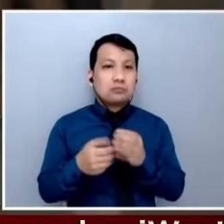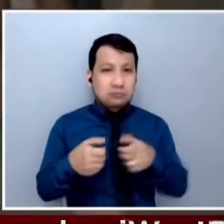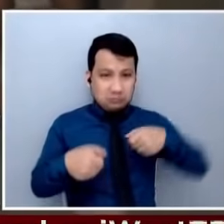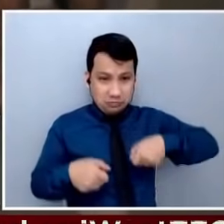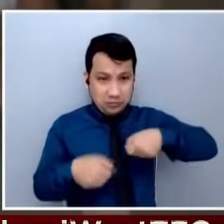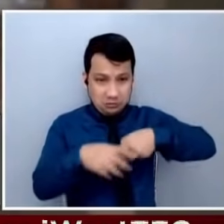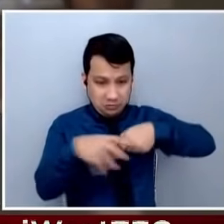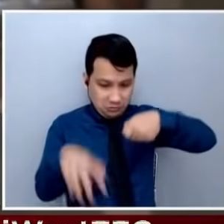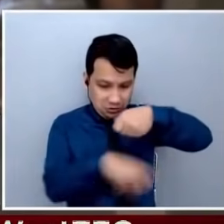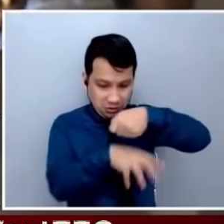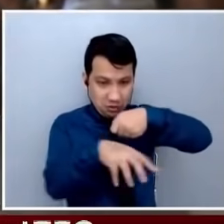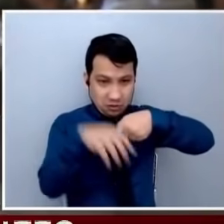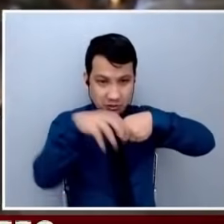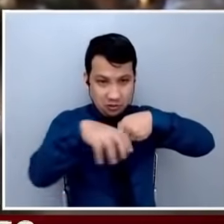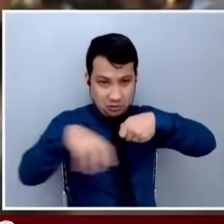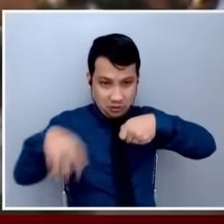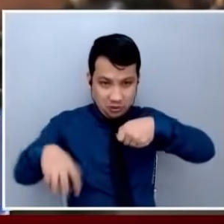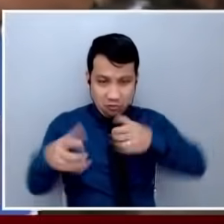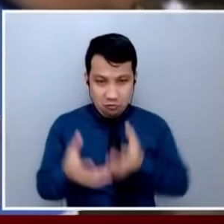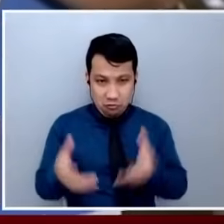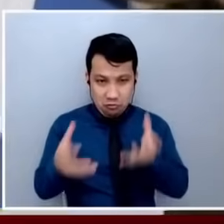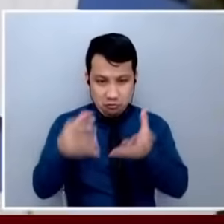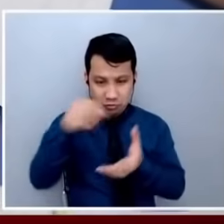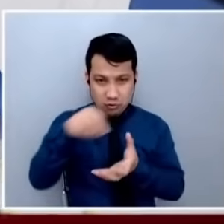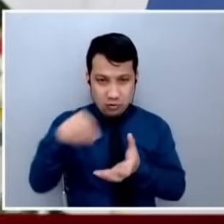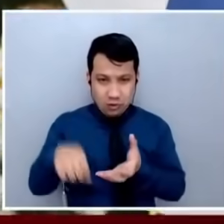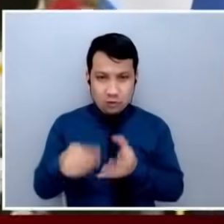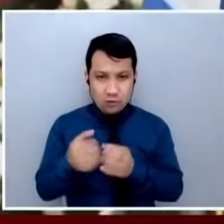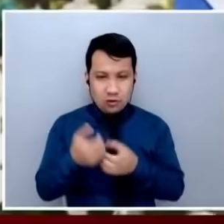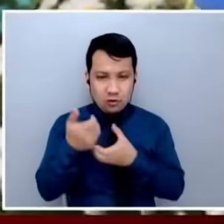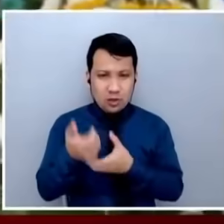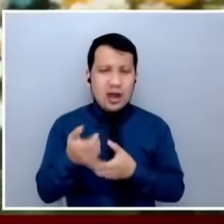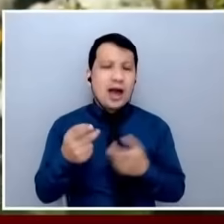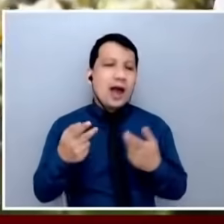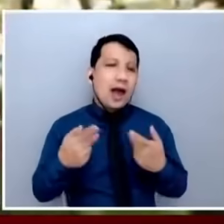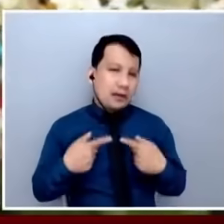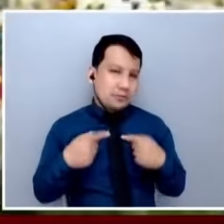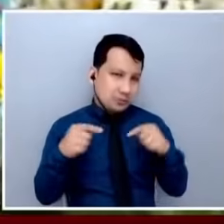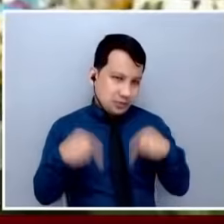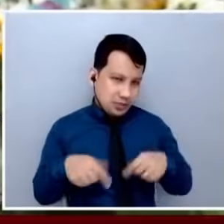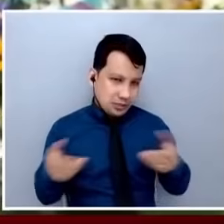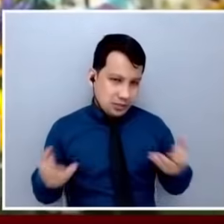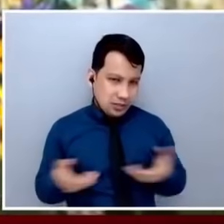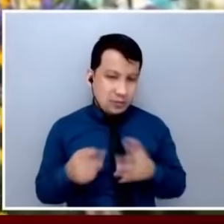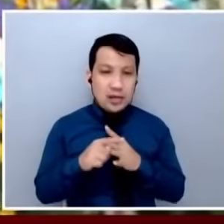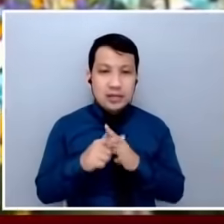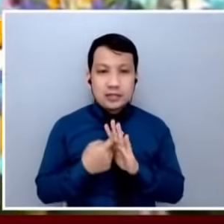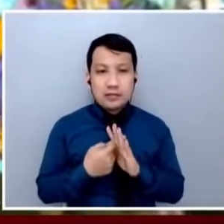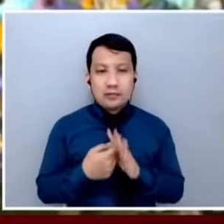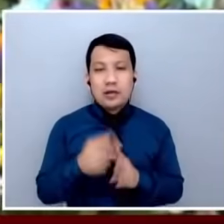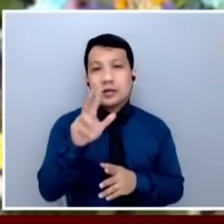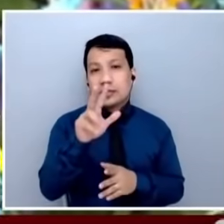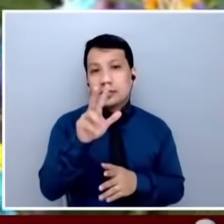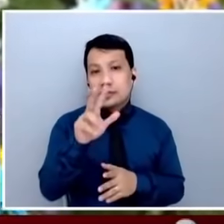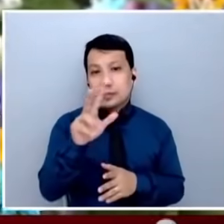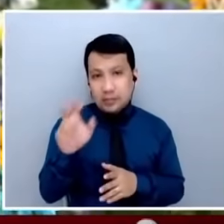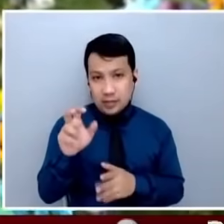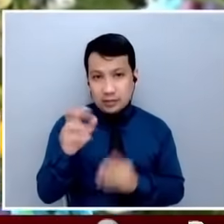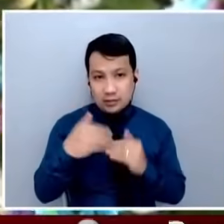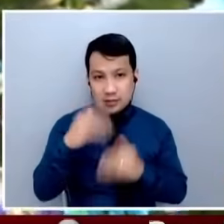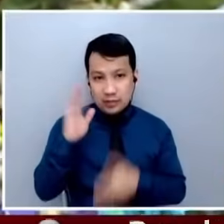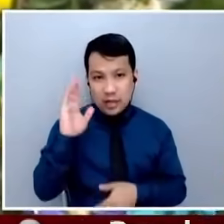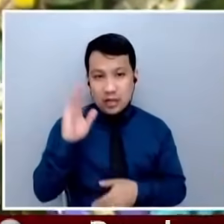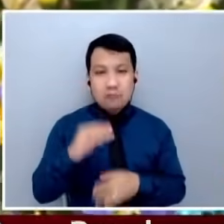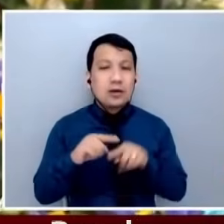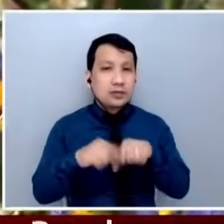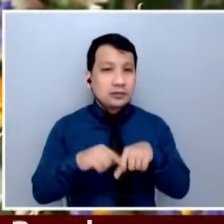mga naka-vase, o di naman kaya ay parang bouquet. Meron din yan dito. Nag-uumpisa sa 300 pesos pataas,